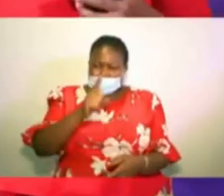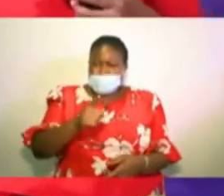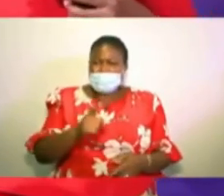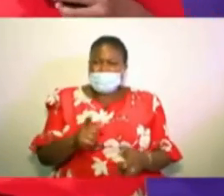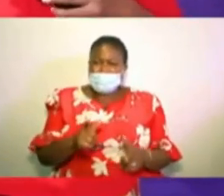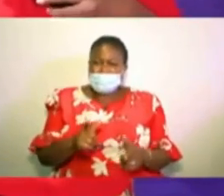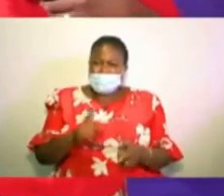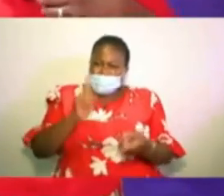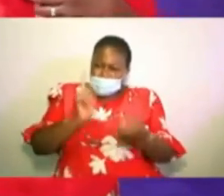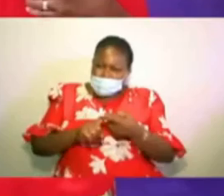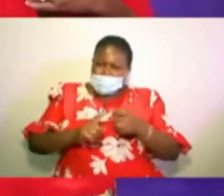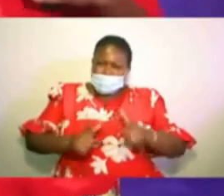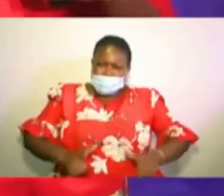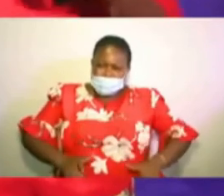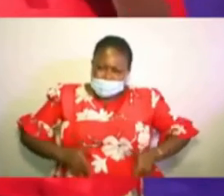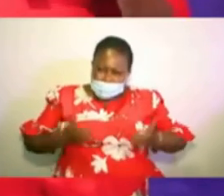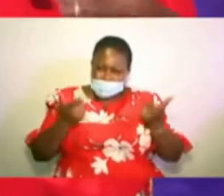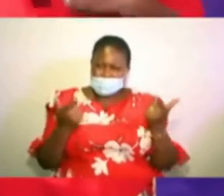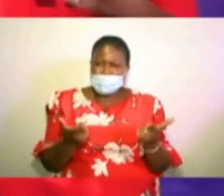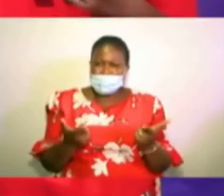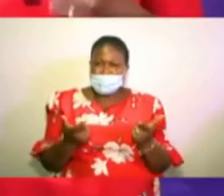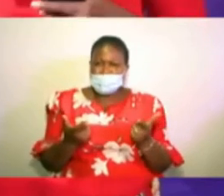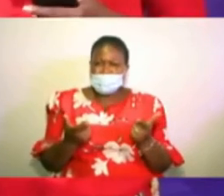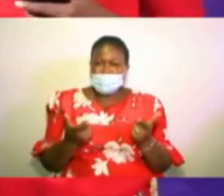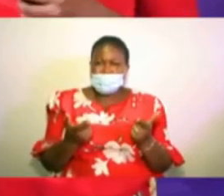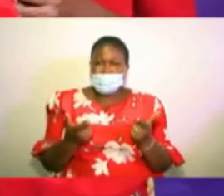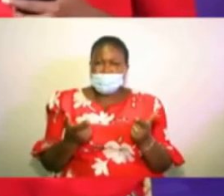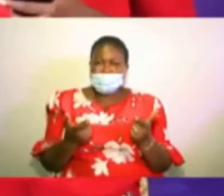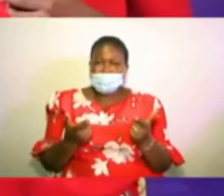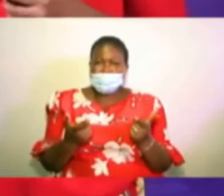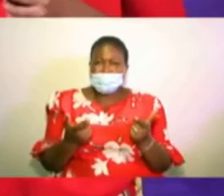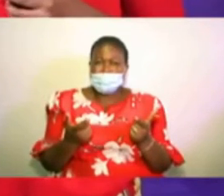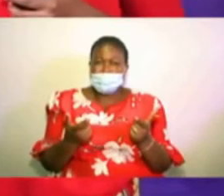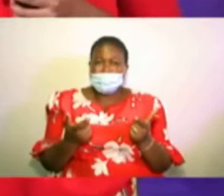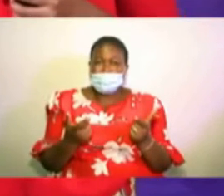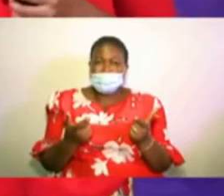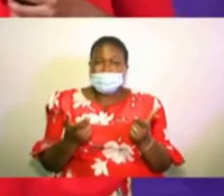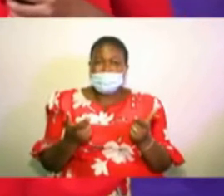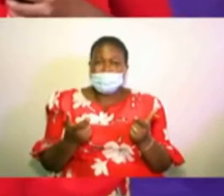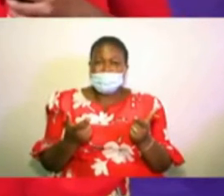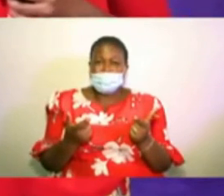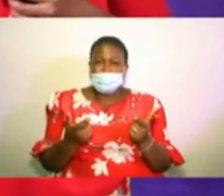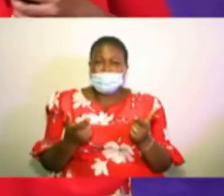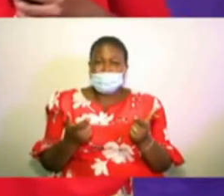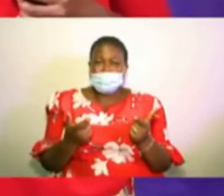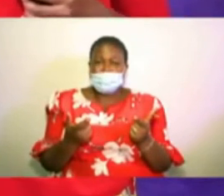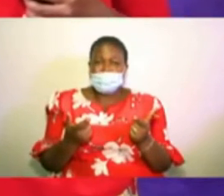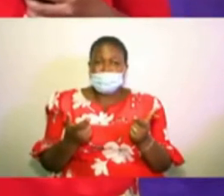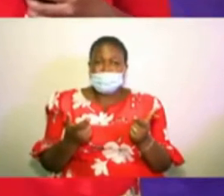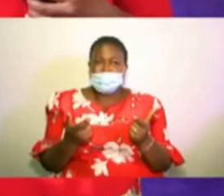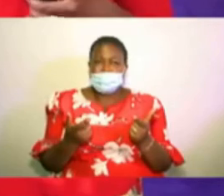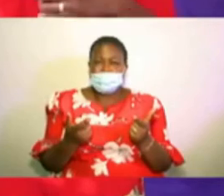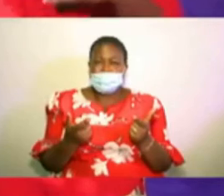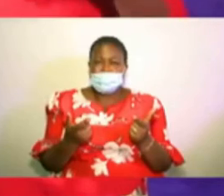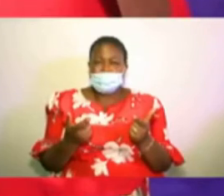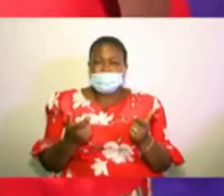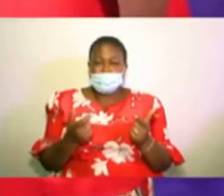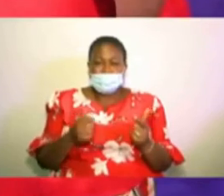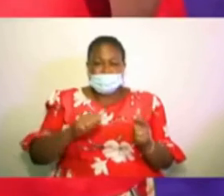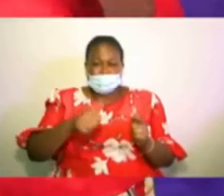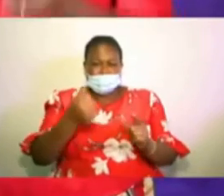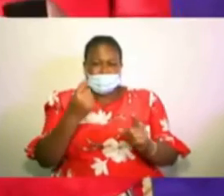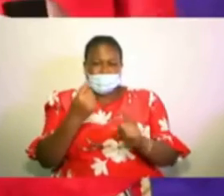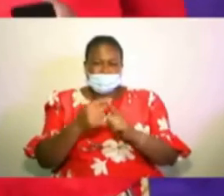de l'animation et qui produit la vitalité. And so I looked up the meaning of animation. Et donc